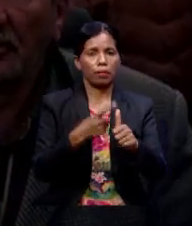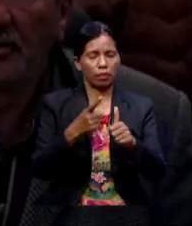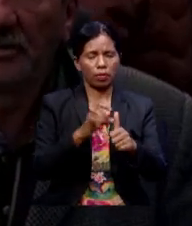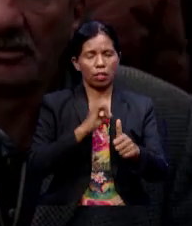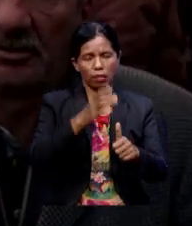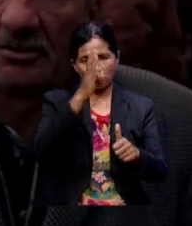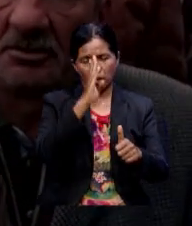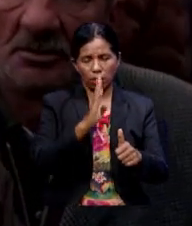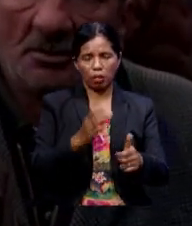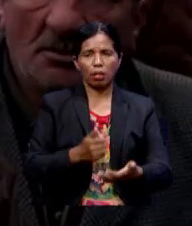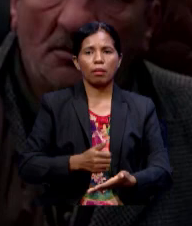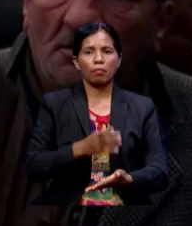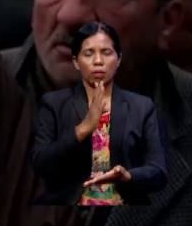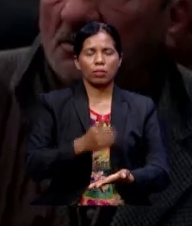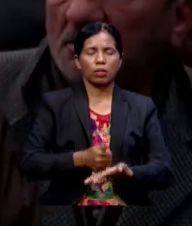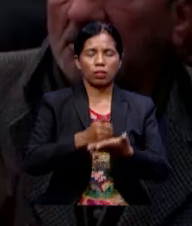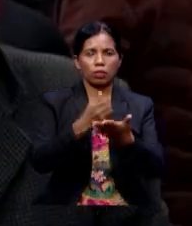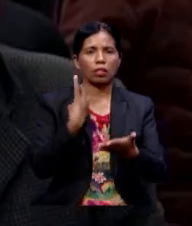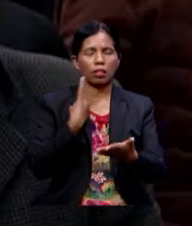maromak sefo ita rekuperasang lalai sida.